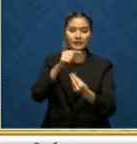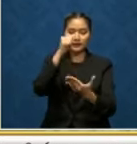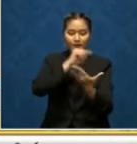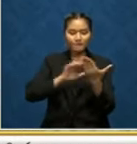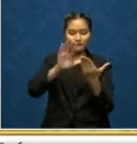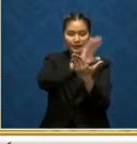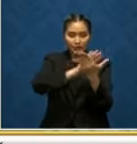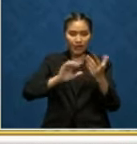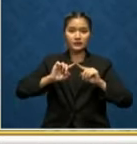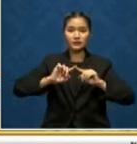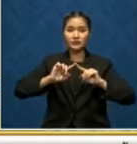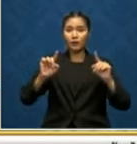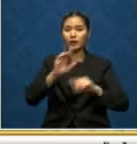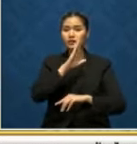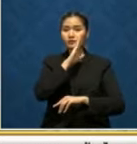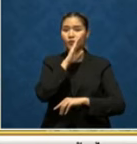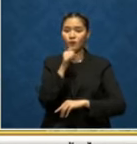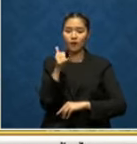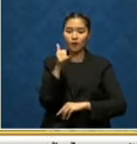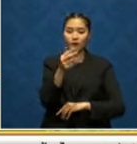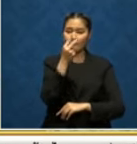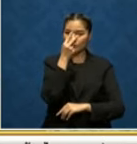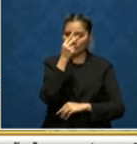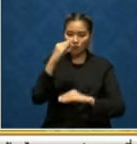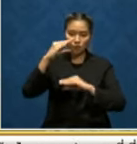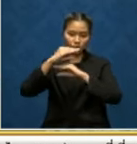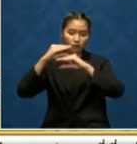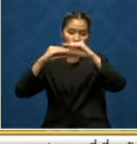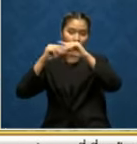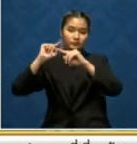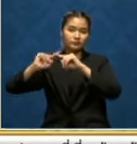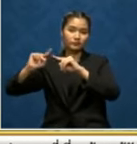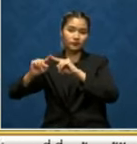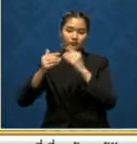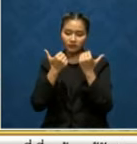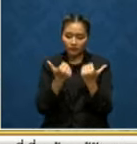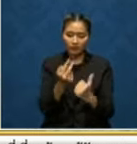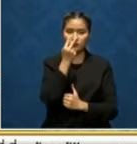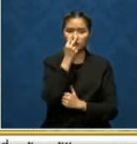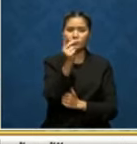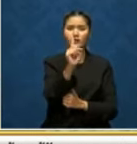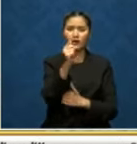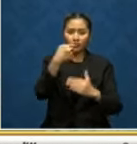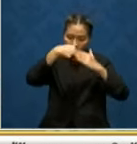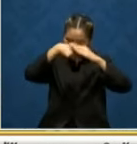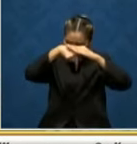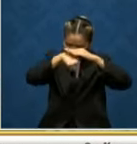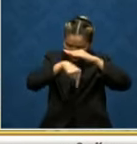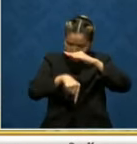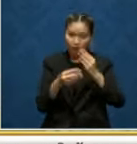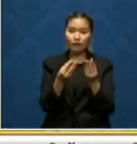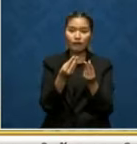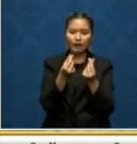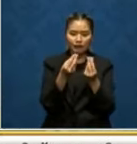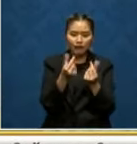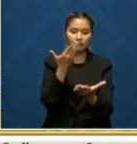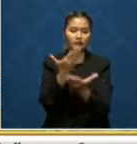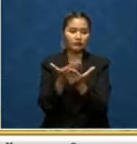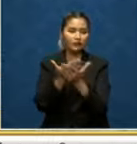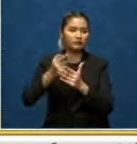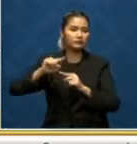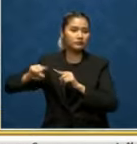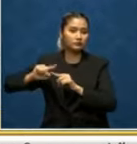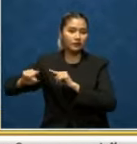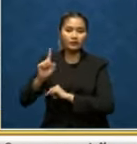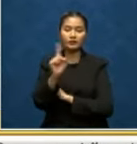แต่ถ้าเราเข้าไปดูในแต่ละโครงการนะคะเราก็จะเห็นว่าลึกลงไปกว่าตัวเลขเม็ดเงินทางเศรษฐกิจ